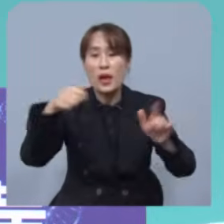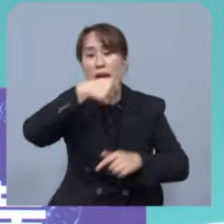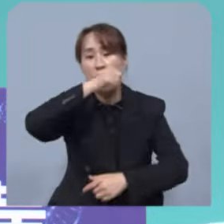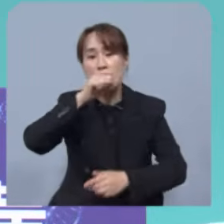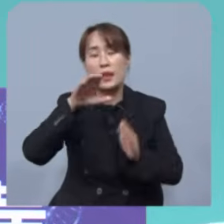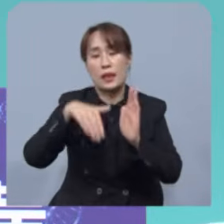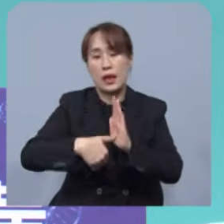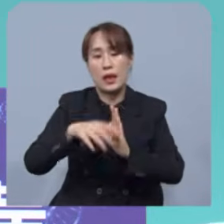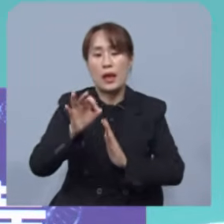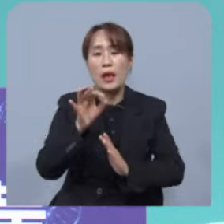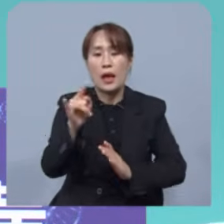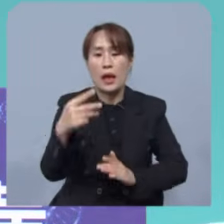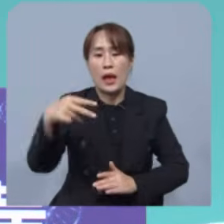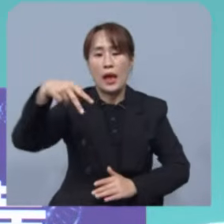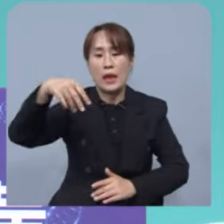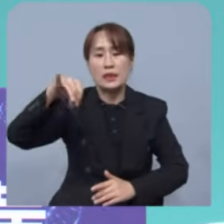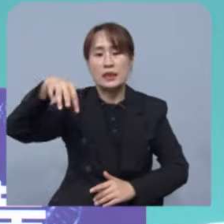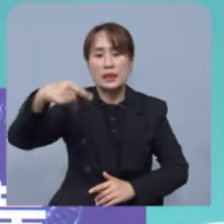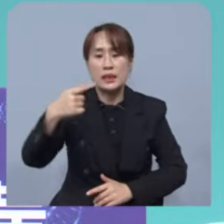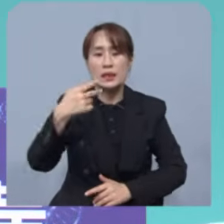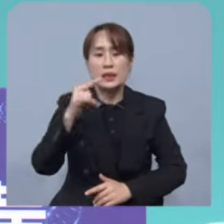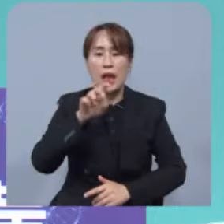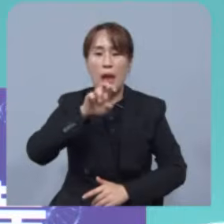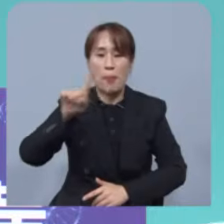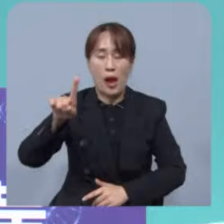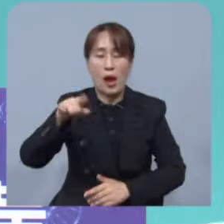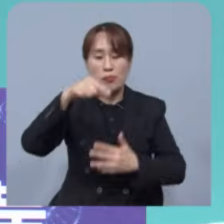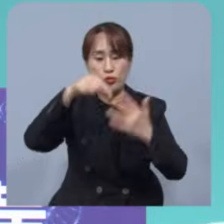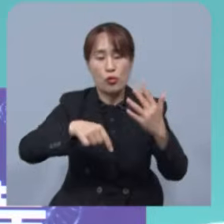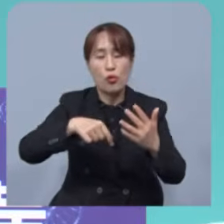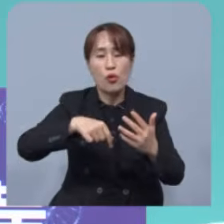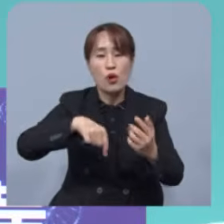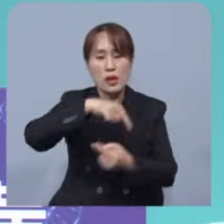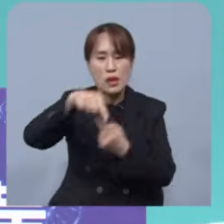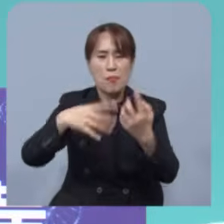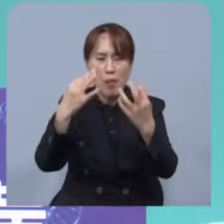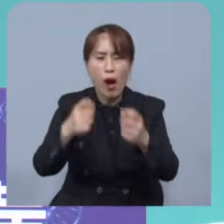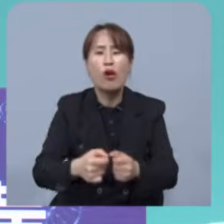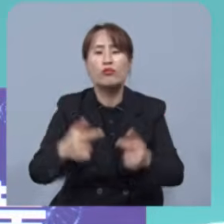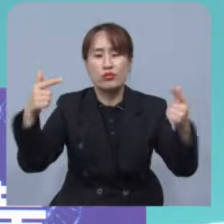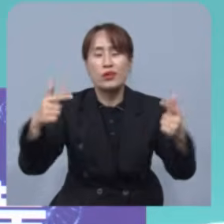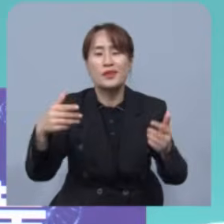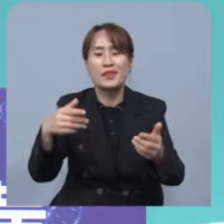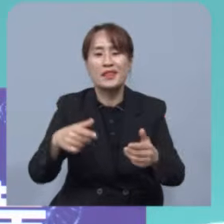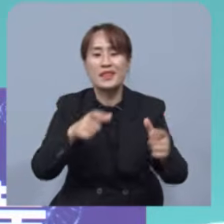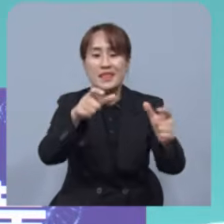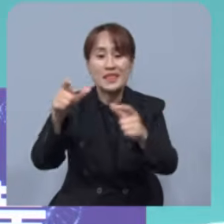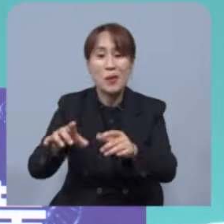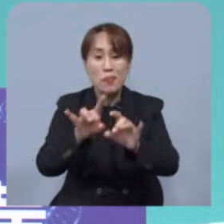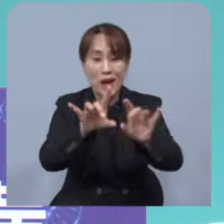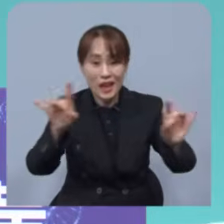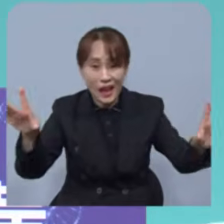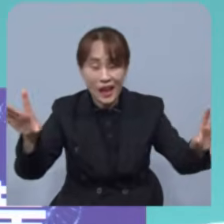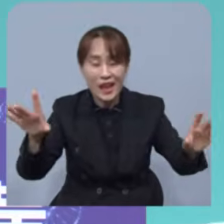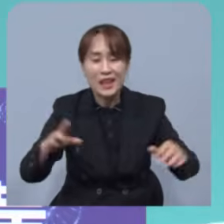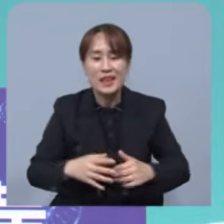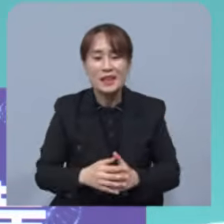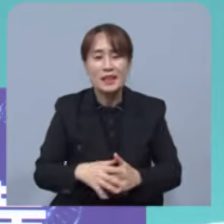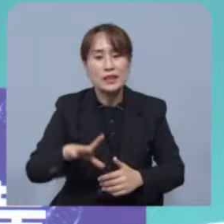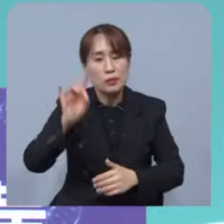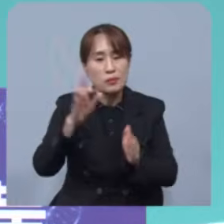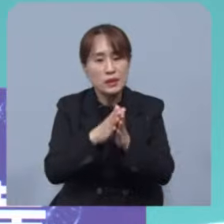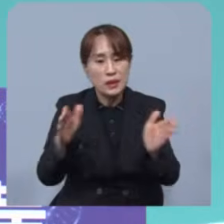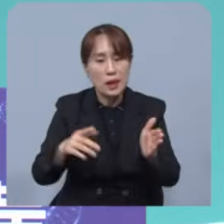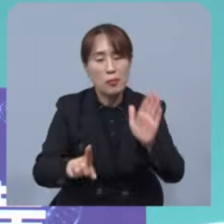예산에 그 L 시스테마 한국형 L 시스테마 예산을 대폭 늘려놨어요. 그래서 아마 각 지역 단위로 지금 초기라서